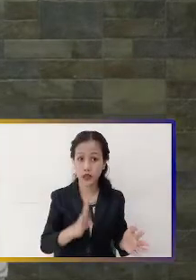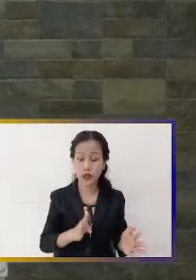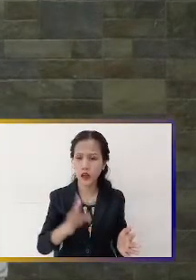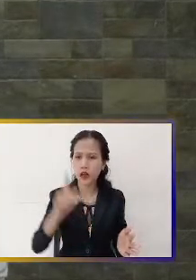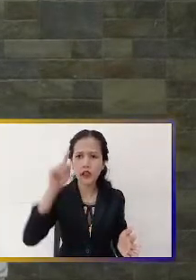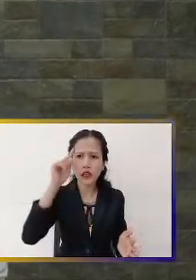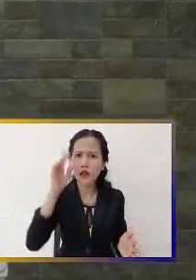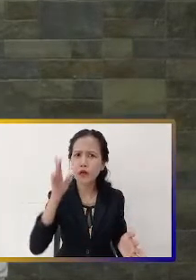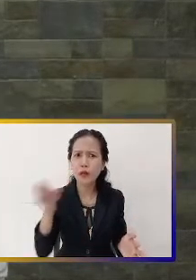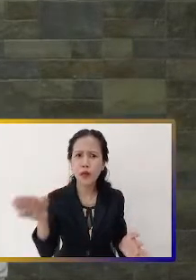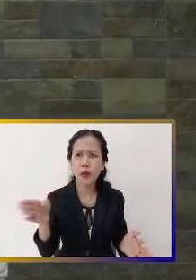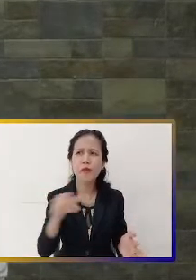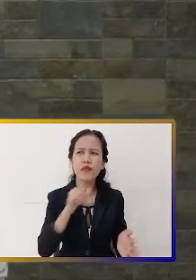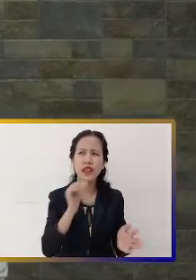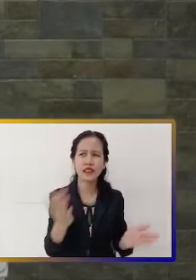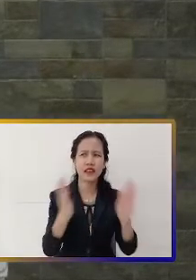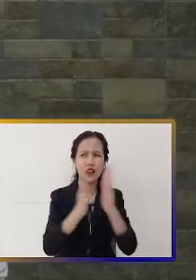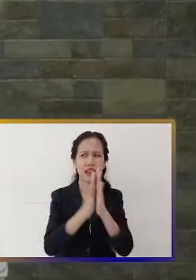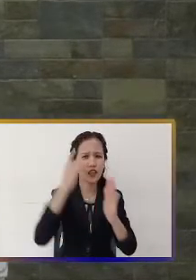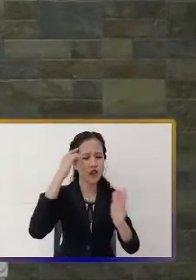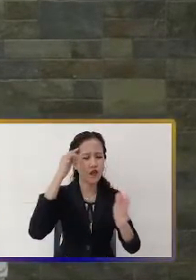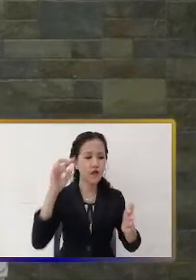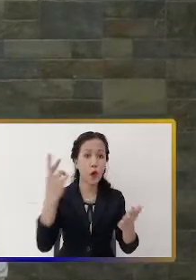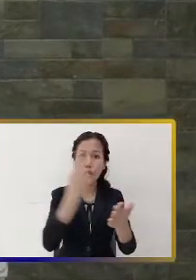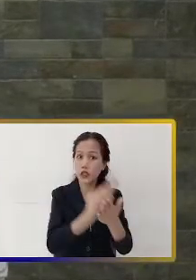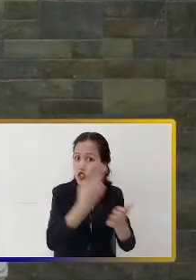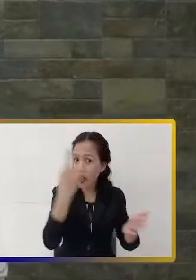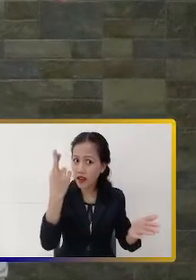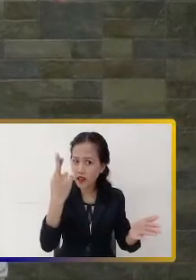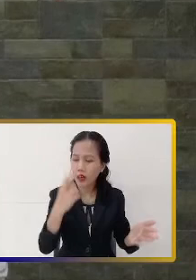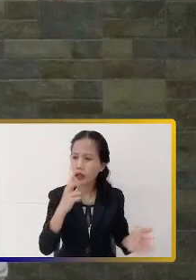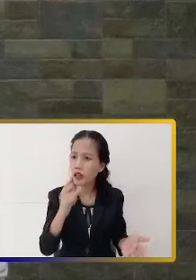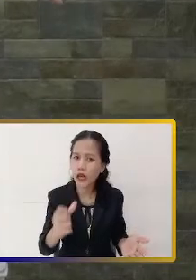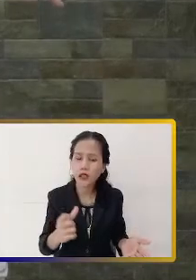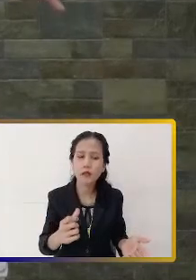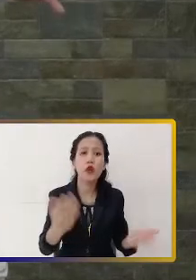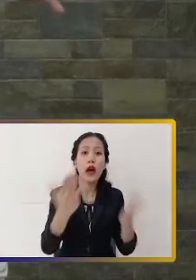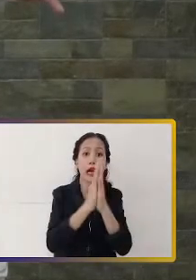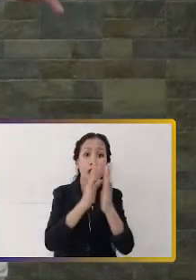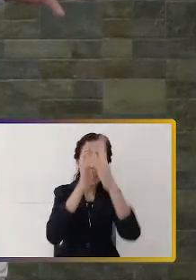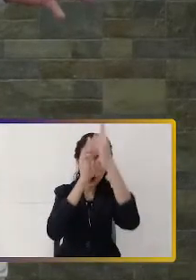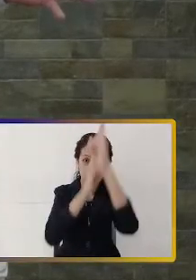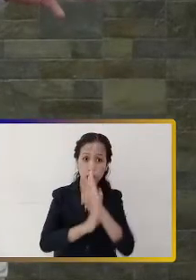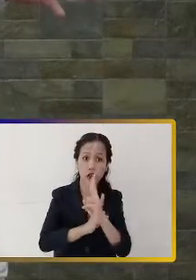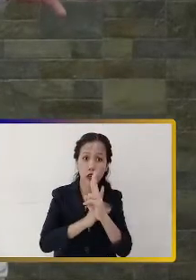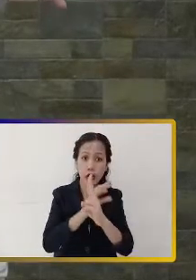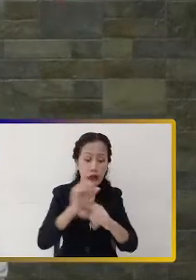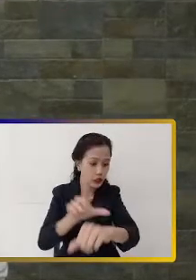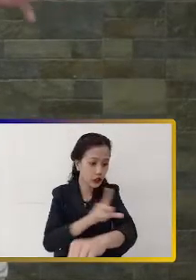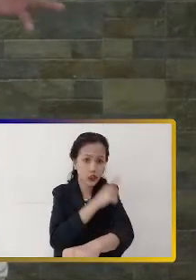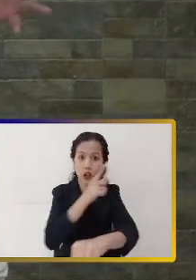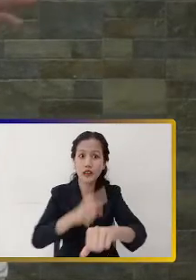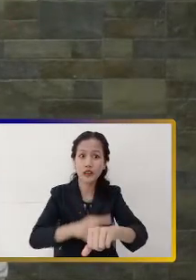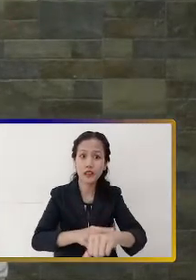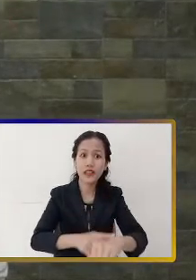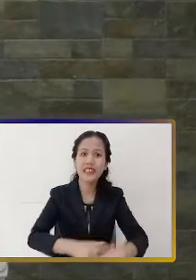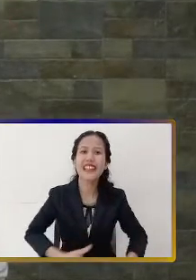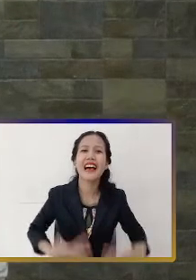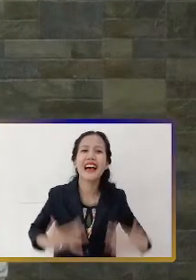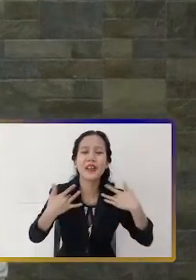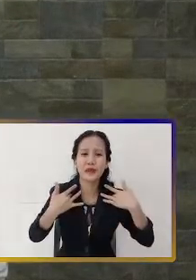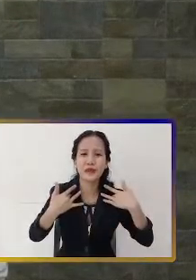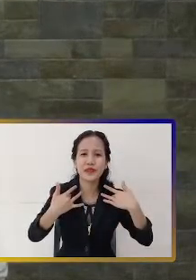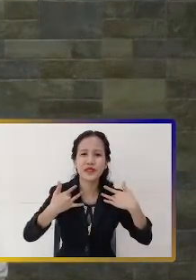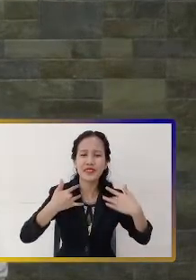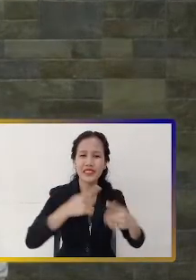mo hiningi yung riches, hindi mo hiningi yung honor, hindi mo hiningi yung long life. Pero Solomon,